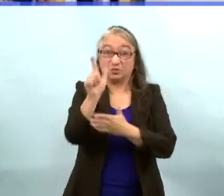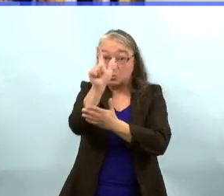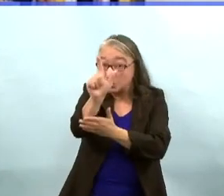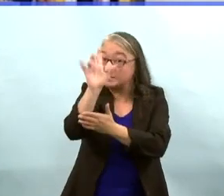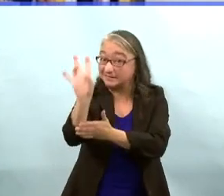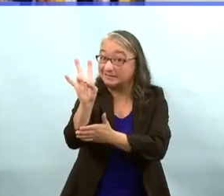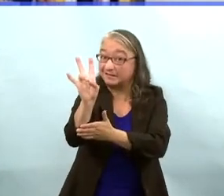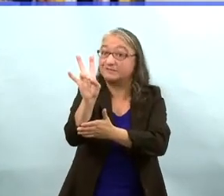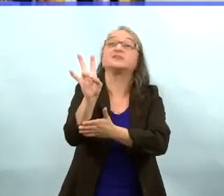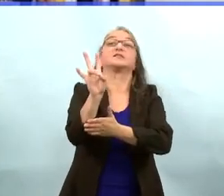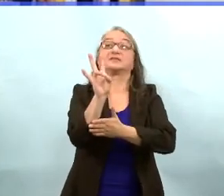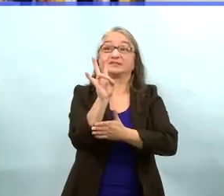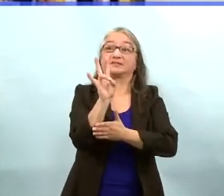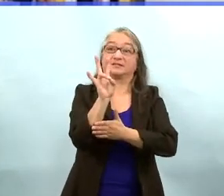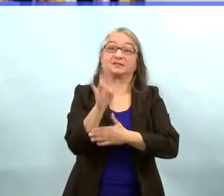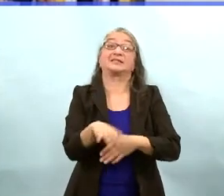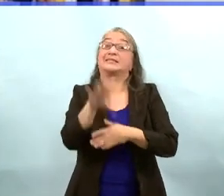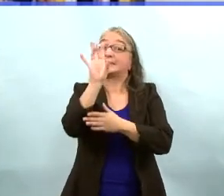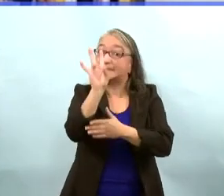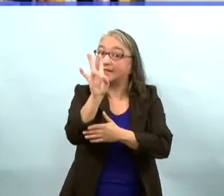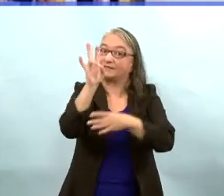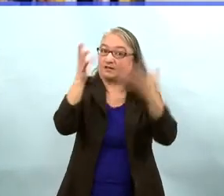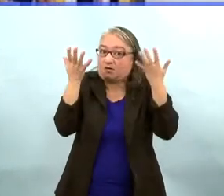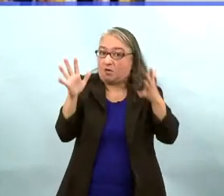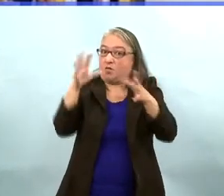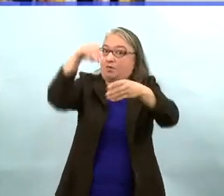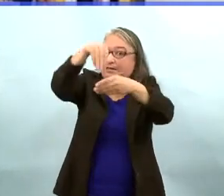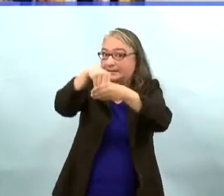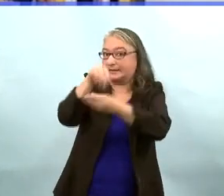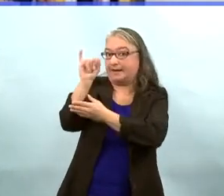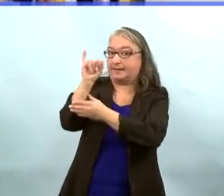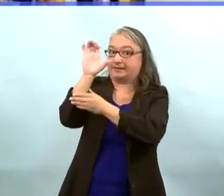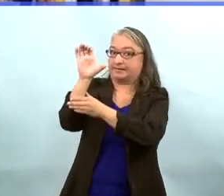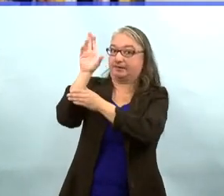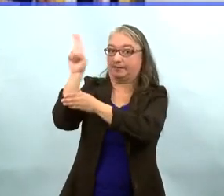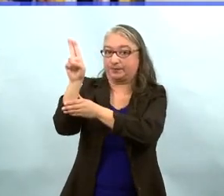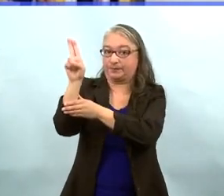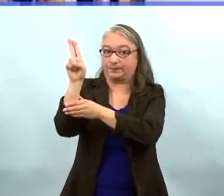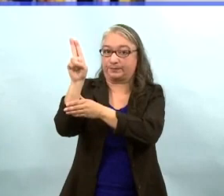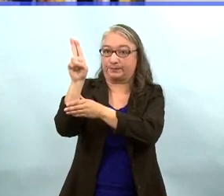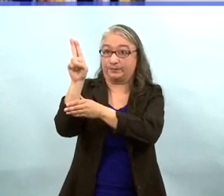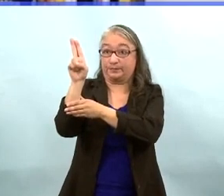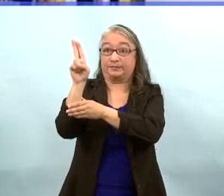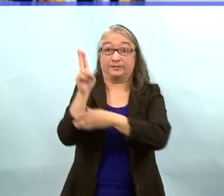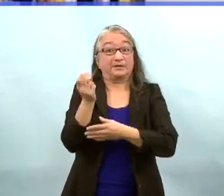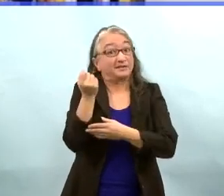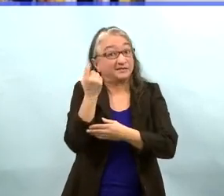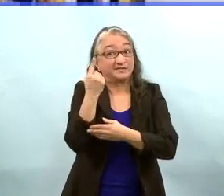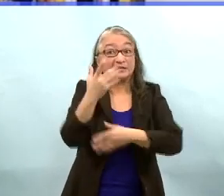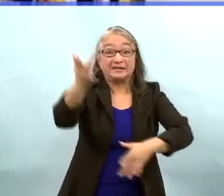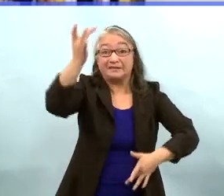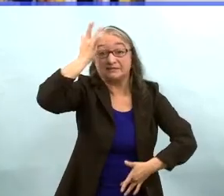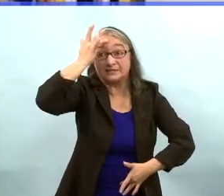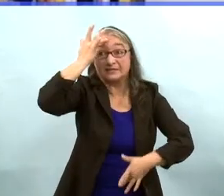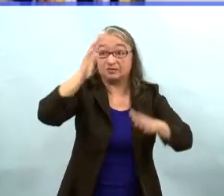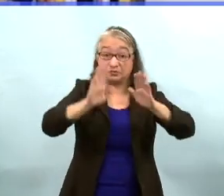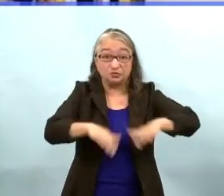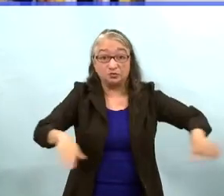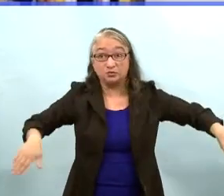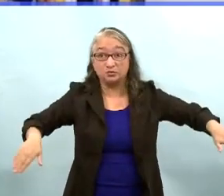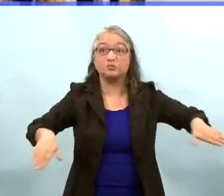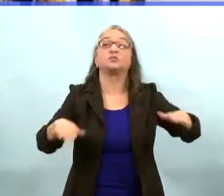peux vous dire qu'une visite aux soins intensifs, c'est une expérience extrêmement traumatisante pour un enfant et pour sa famille. Il y a aussi le